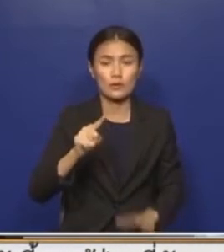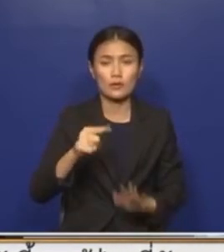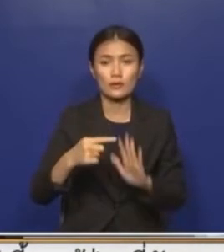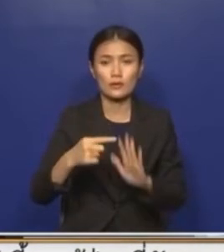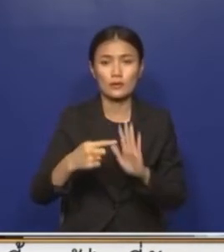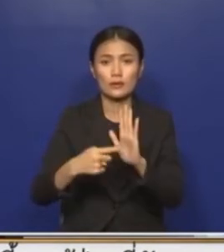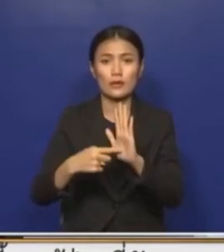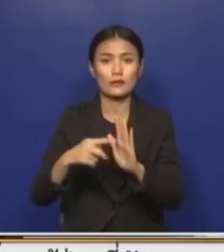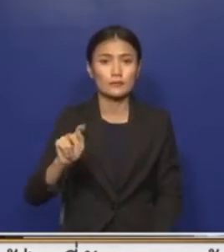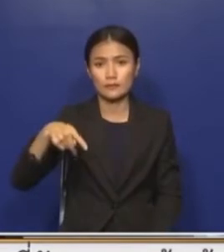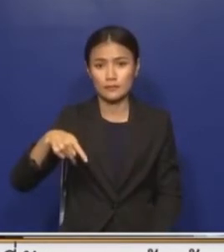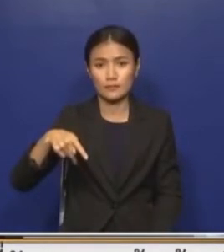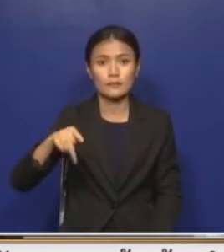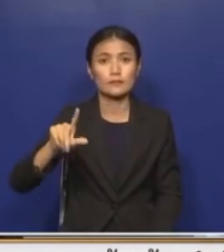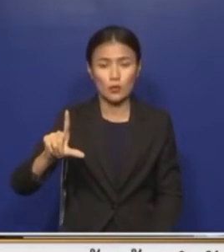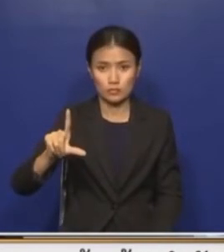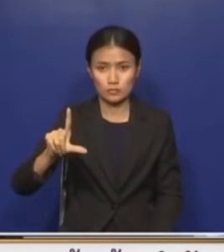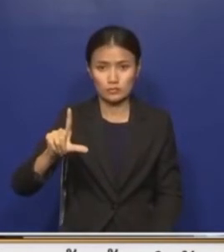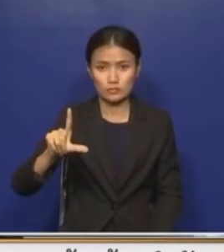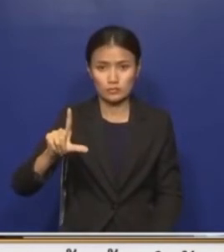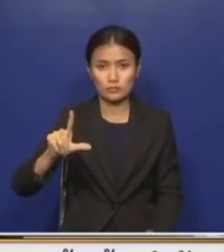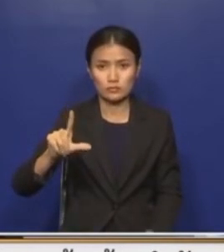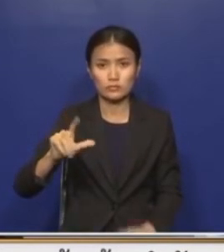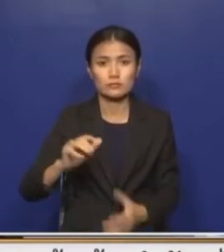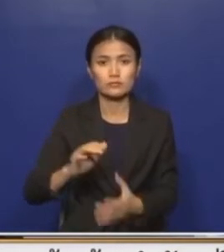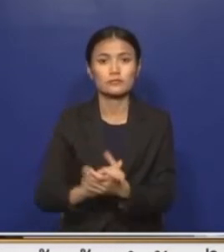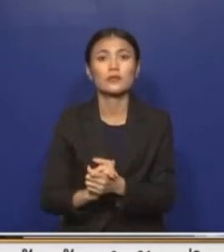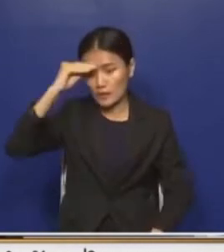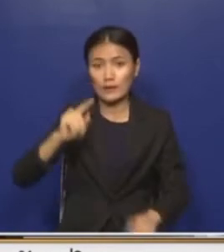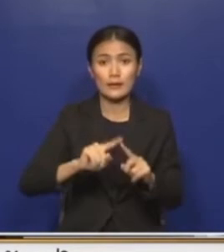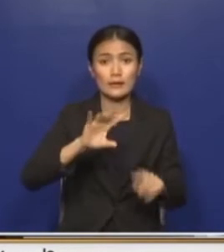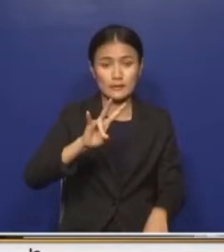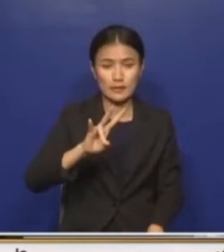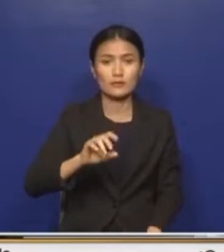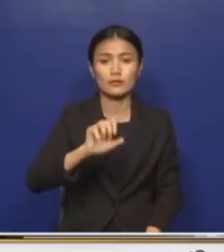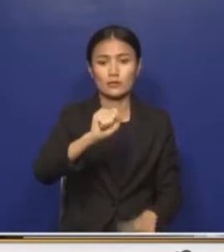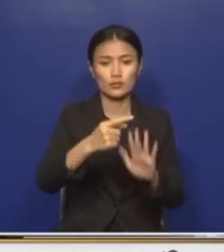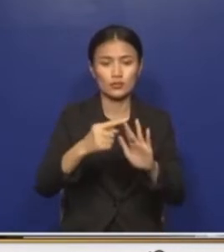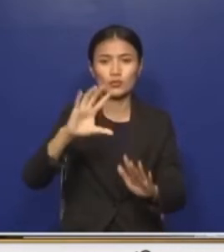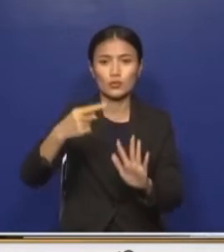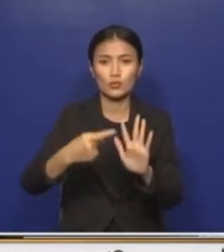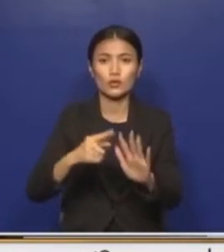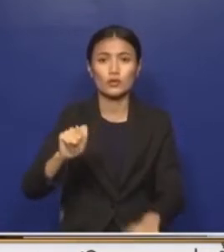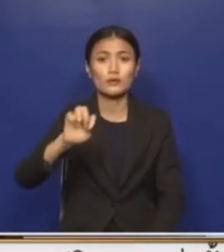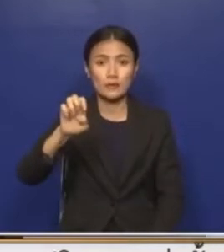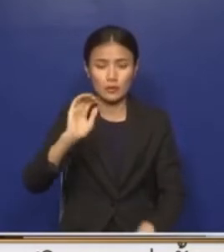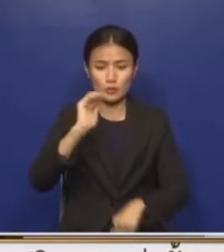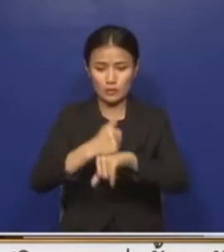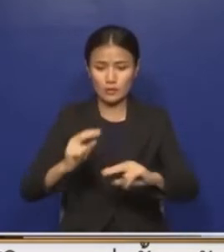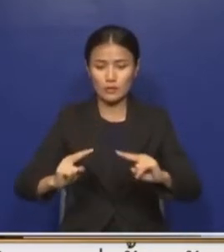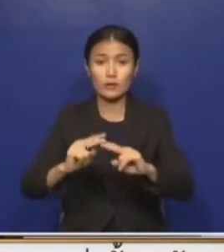ว่าการกระทรวงศึกษาธิการ 7. นายสุชาติชมกลิ่นรัฐมนตรีว่าการกระทรวงแรงง